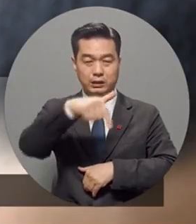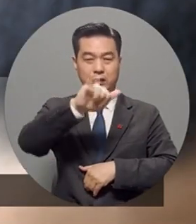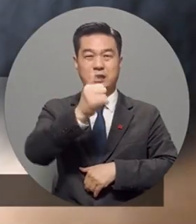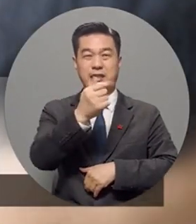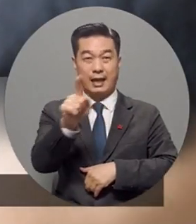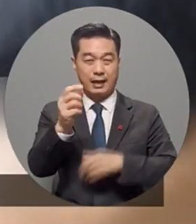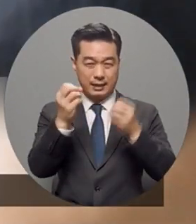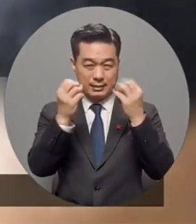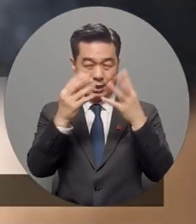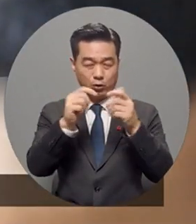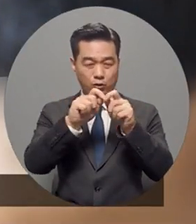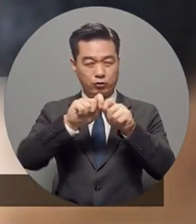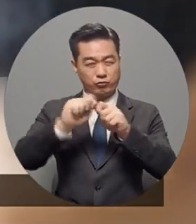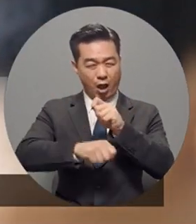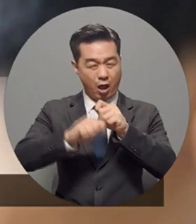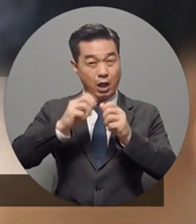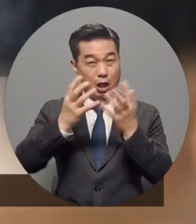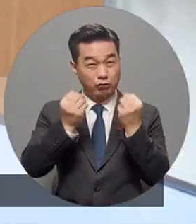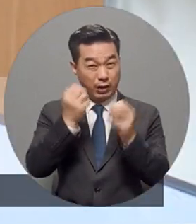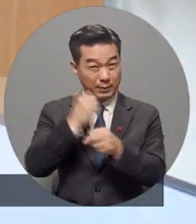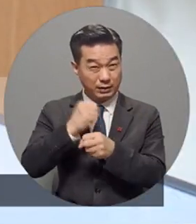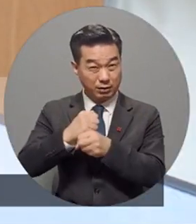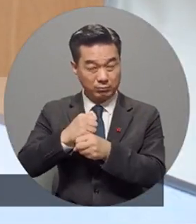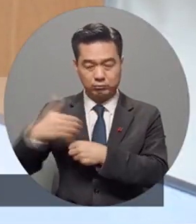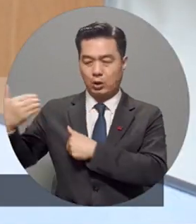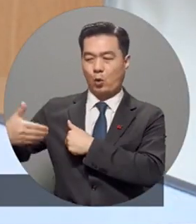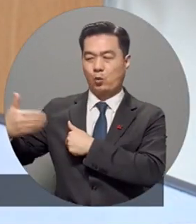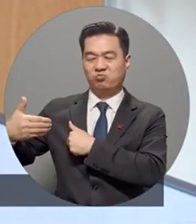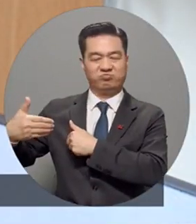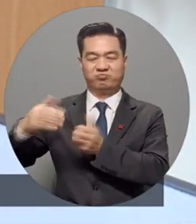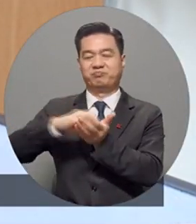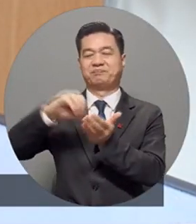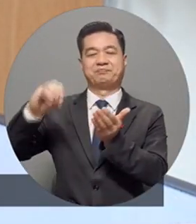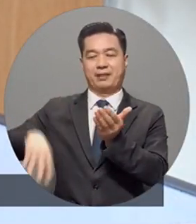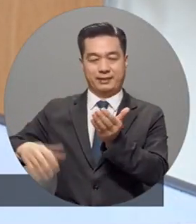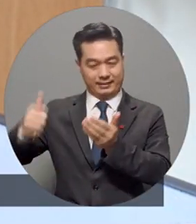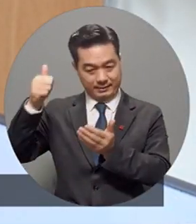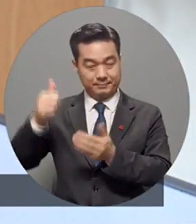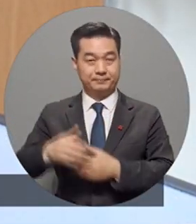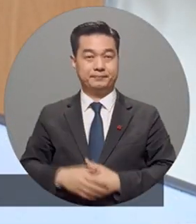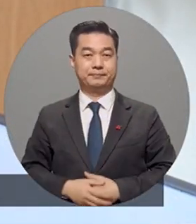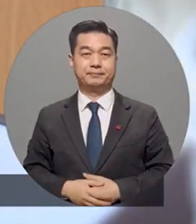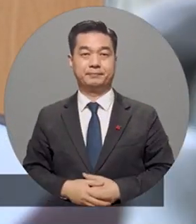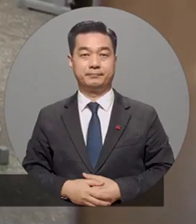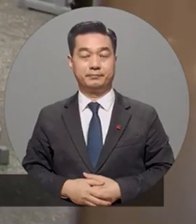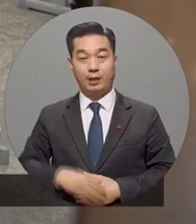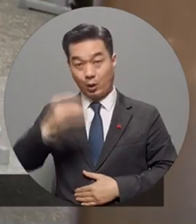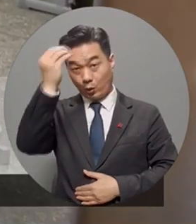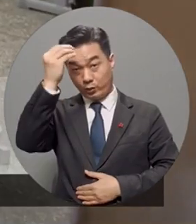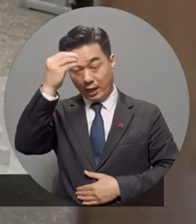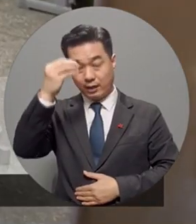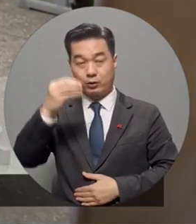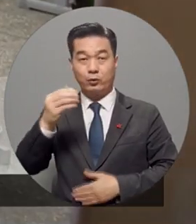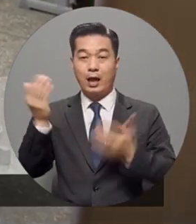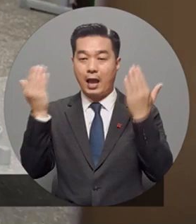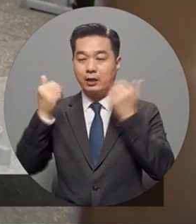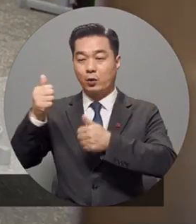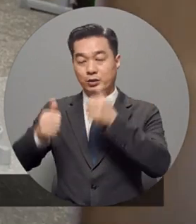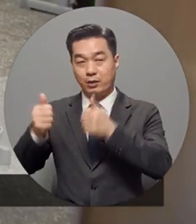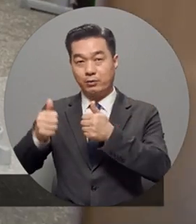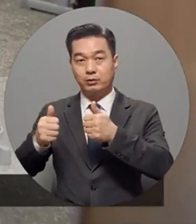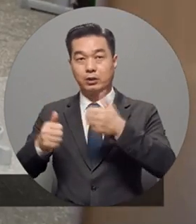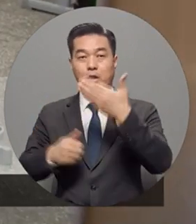신설은 국가교육위원회의 권고에 따라 수능에 포함하지 않기로 했습니다. 고교 내신은 현행 9등급